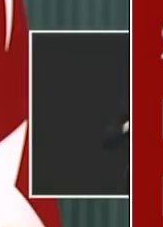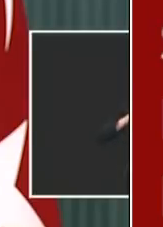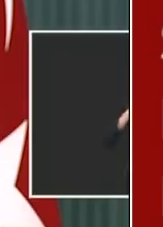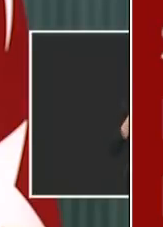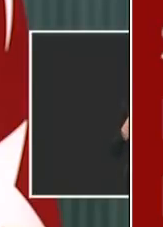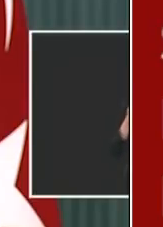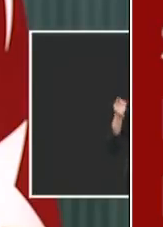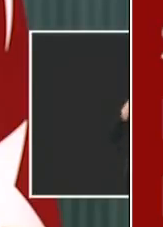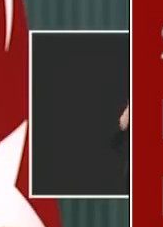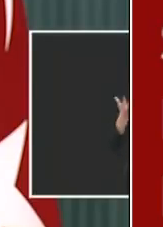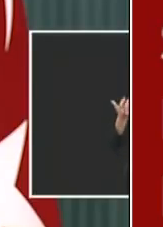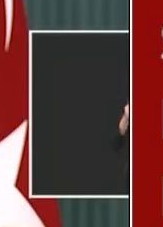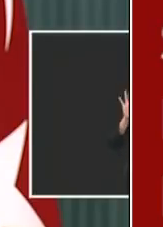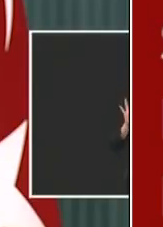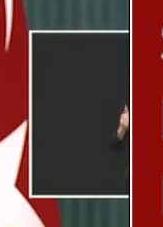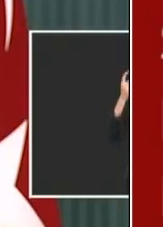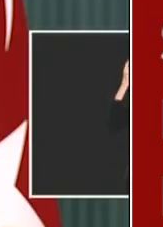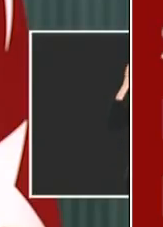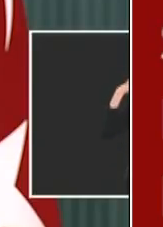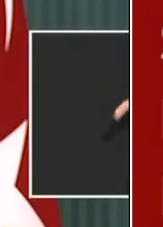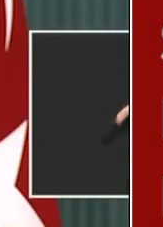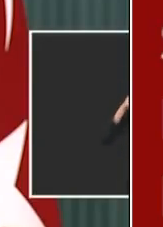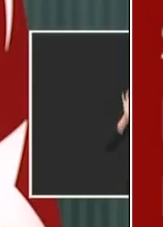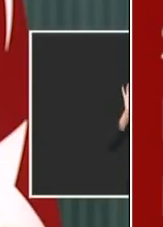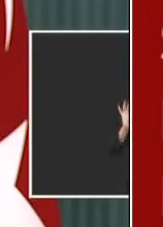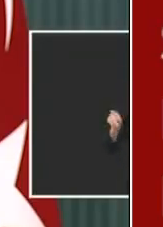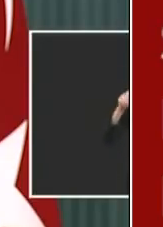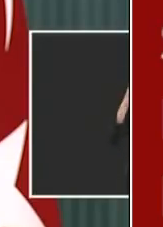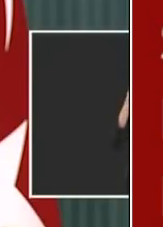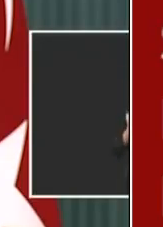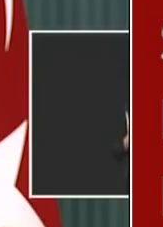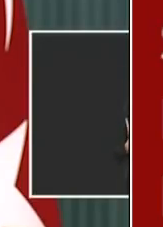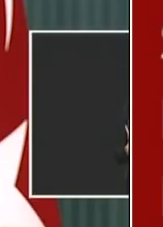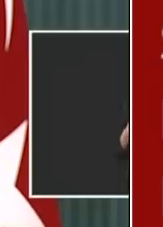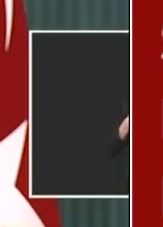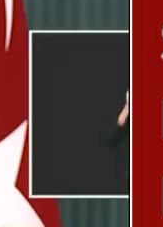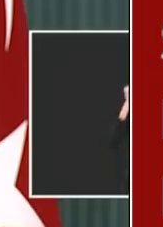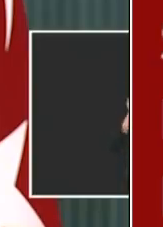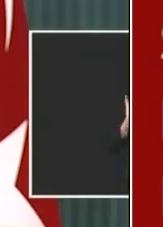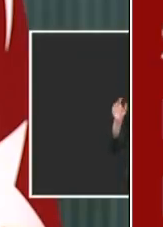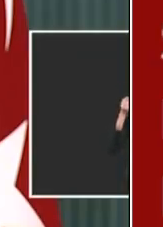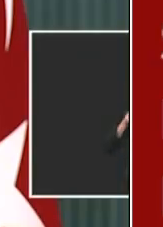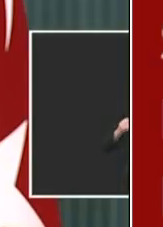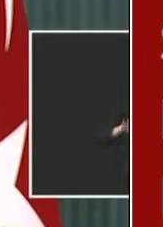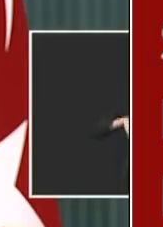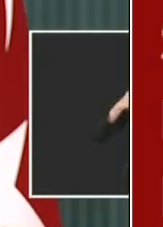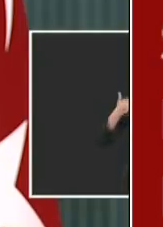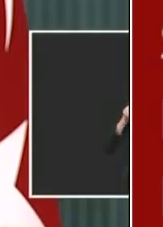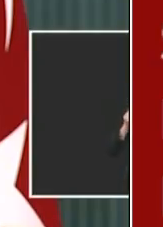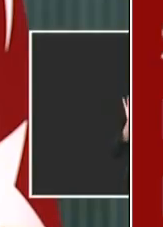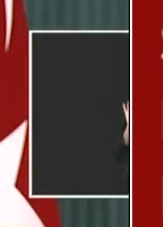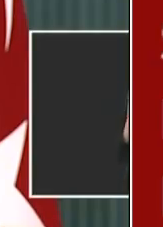nasibini almamış bir zihniyet hep olmuştur hiç şüphesiz bundan sonra da